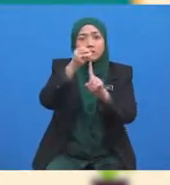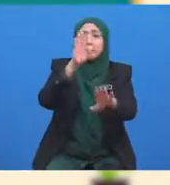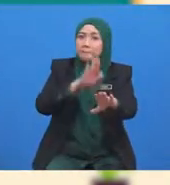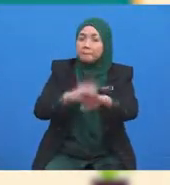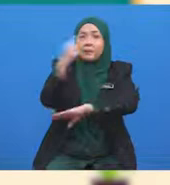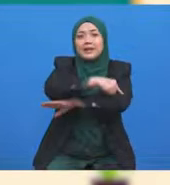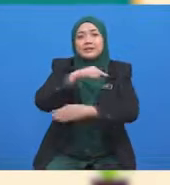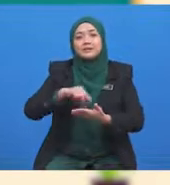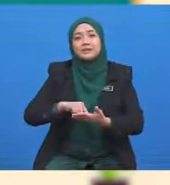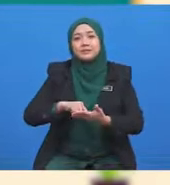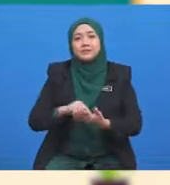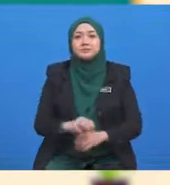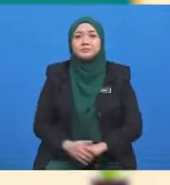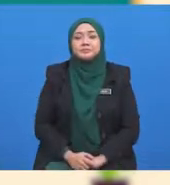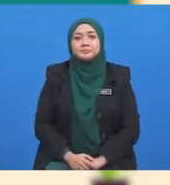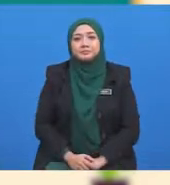ini.